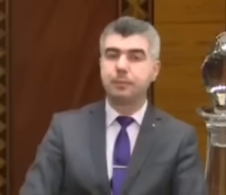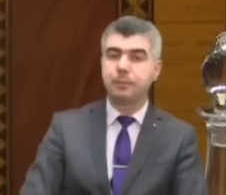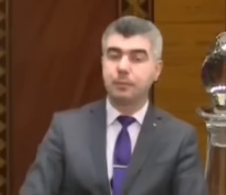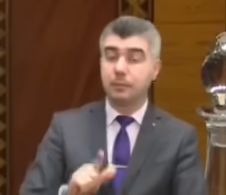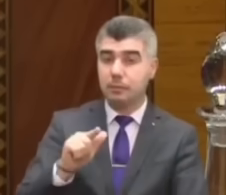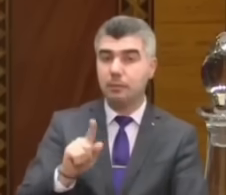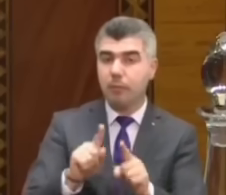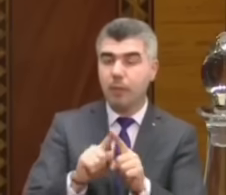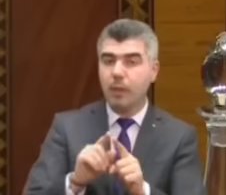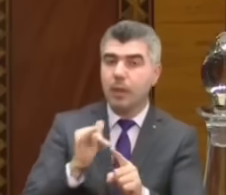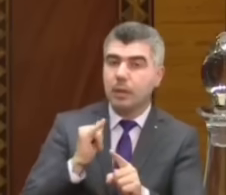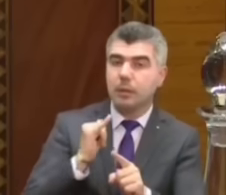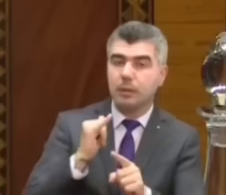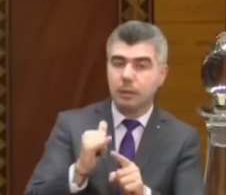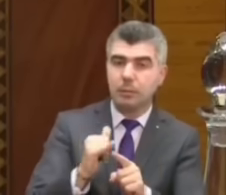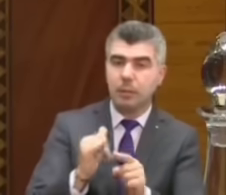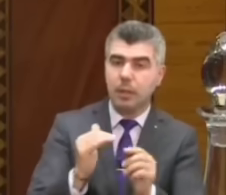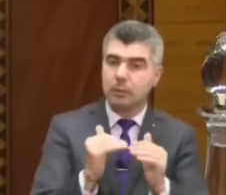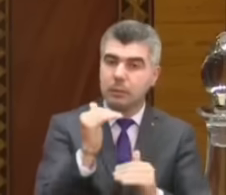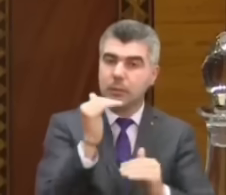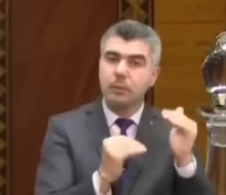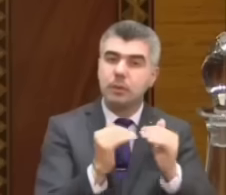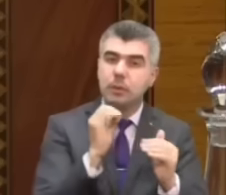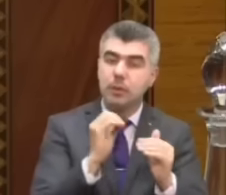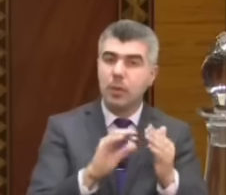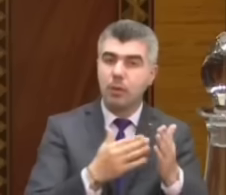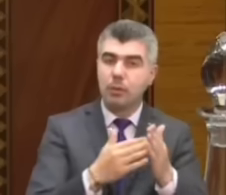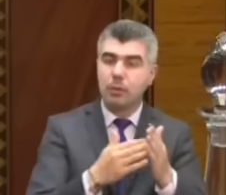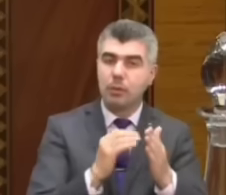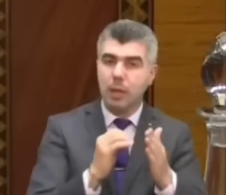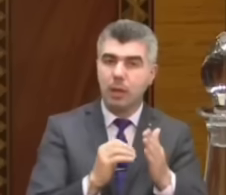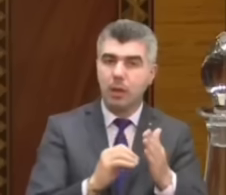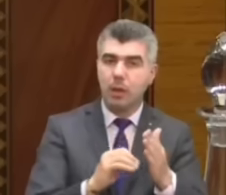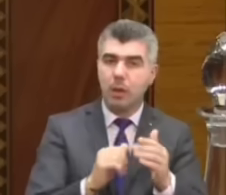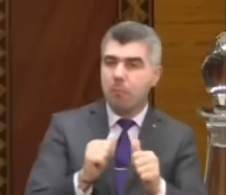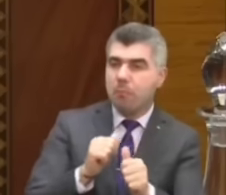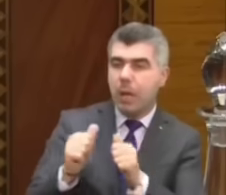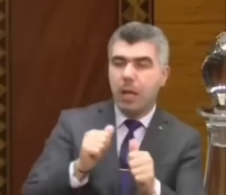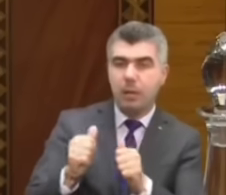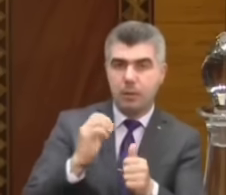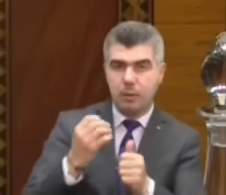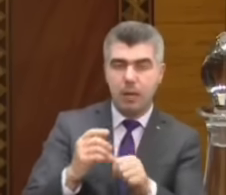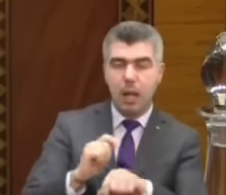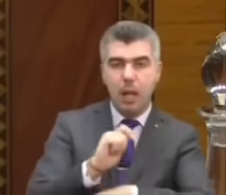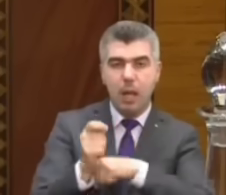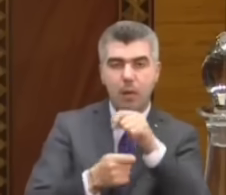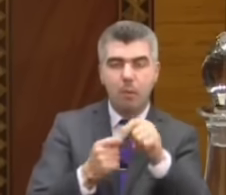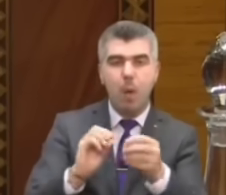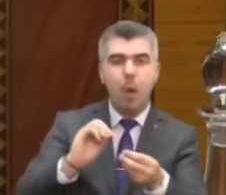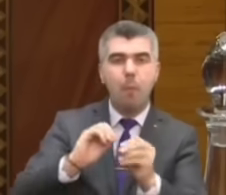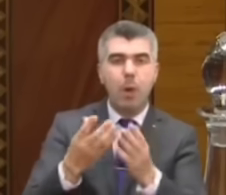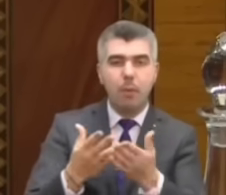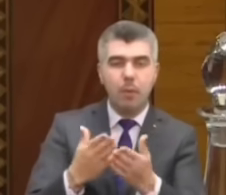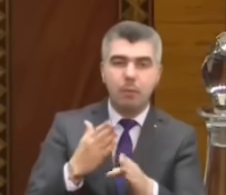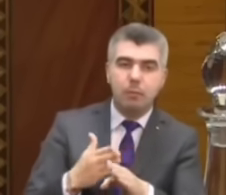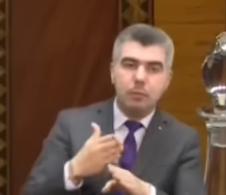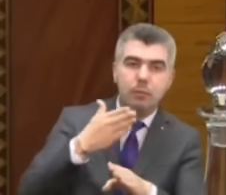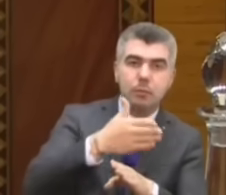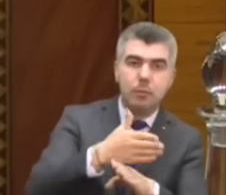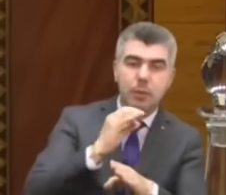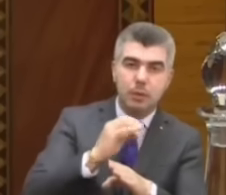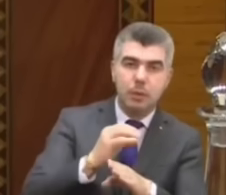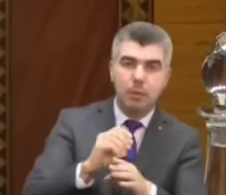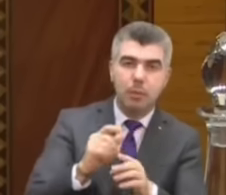استمرار التباينات المجاليه، تفاوتات التنمويه، واشكاليات الولوج الى